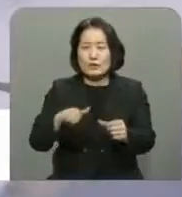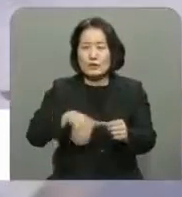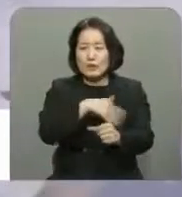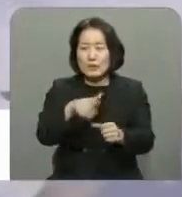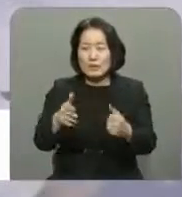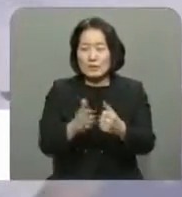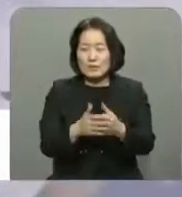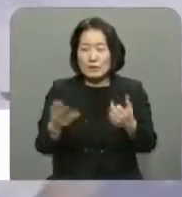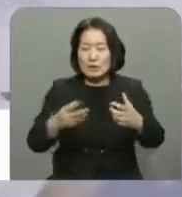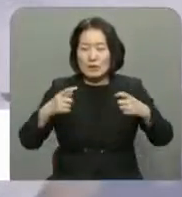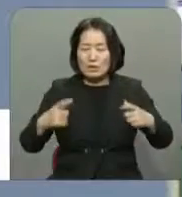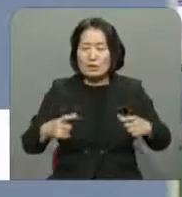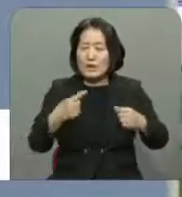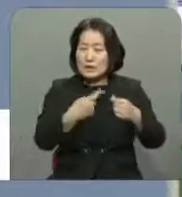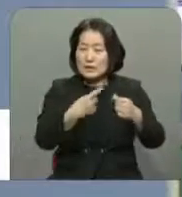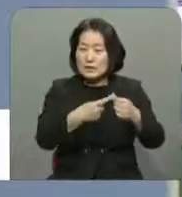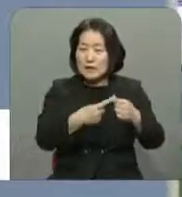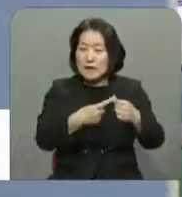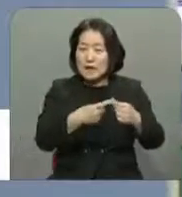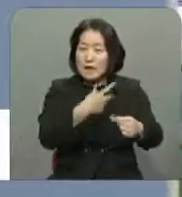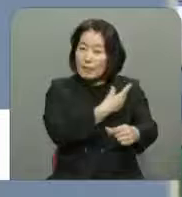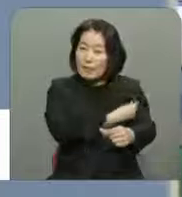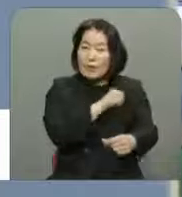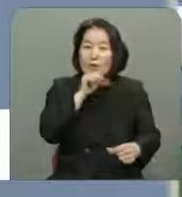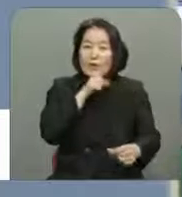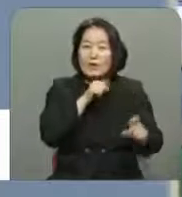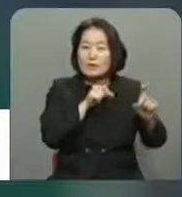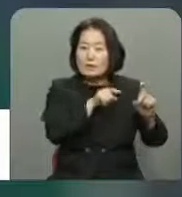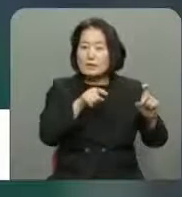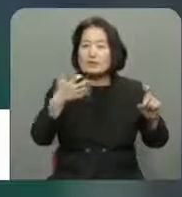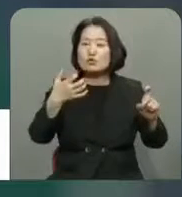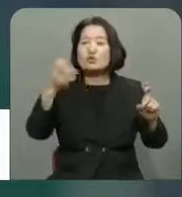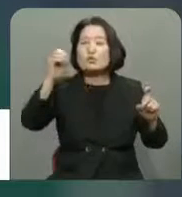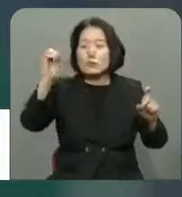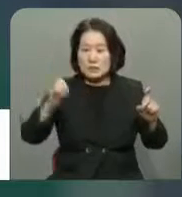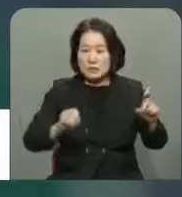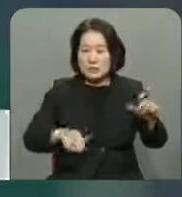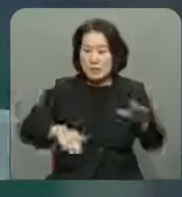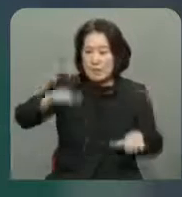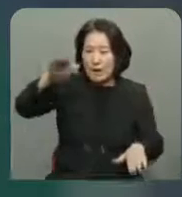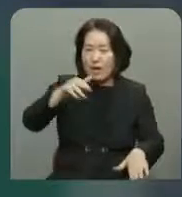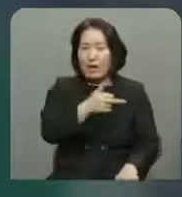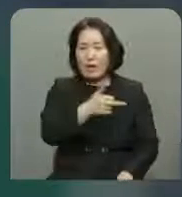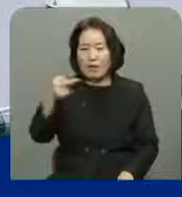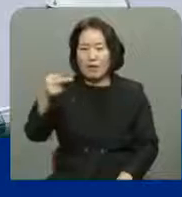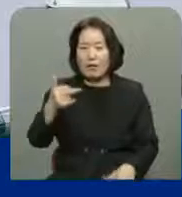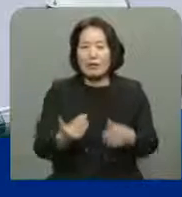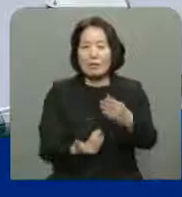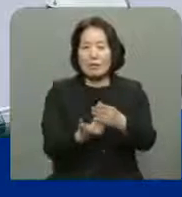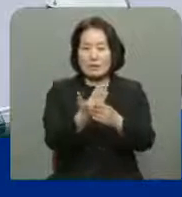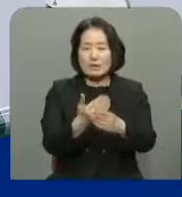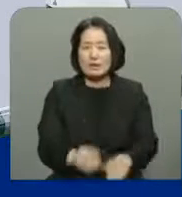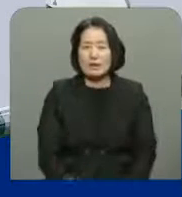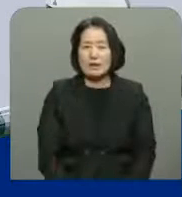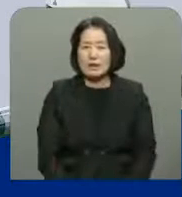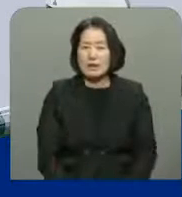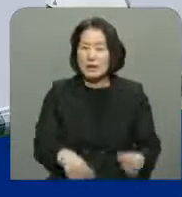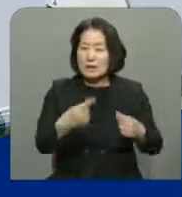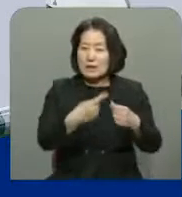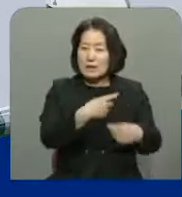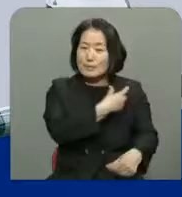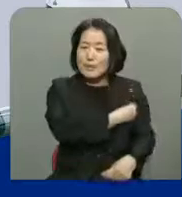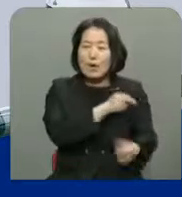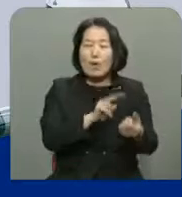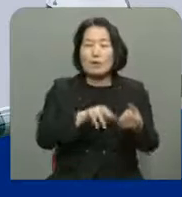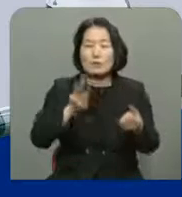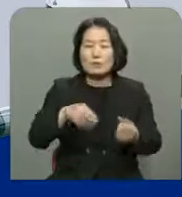시군의 1차 접종률은 10%대에서 90%대까지 격차가 크게 벌어지는 상황입니다. 1차 접종률은